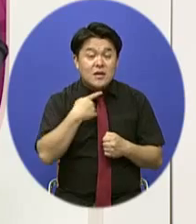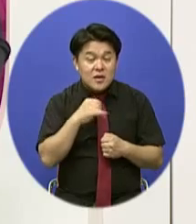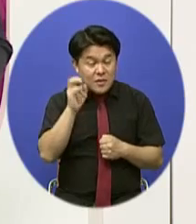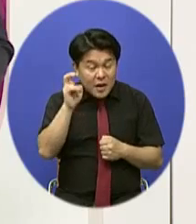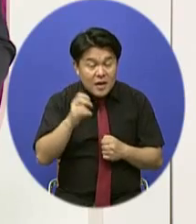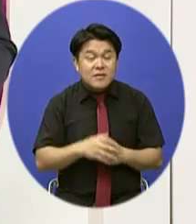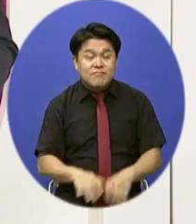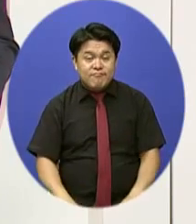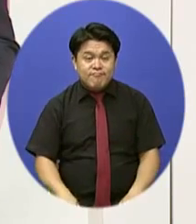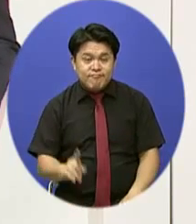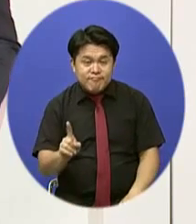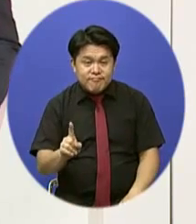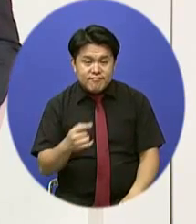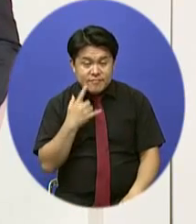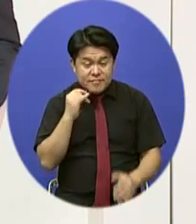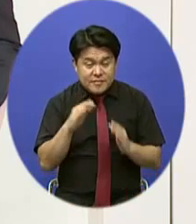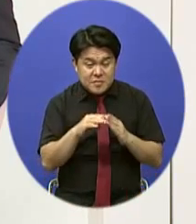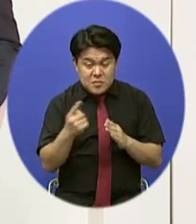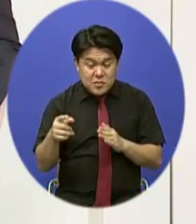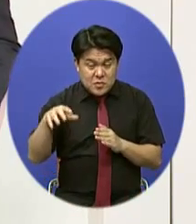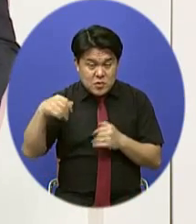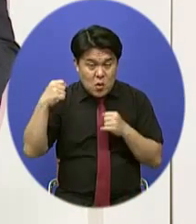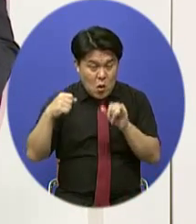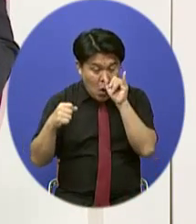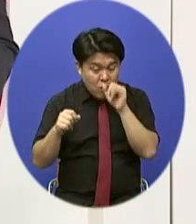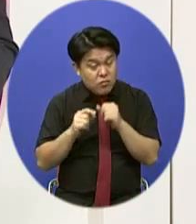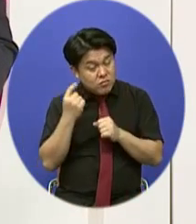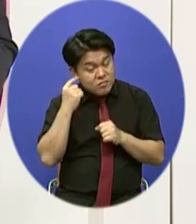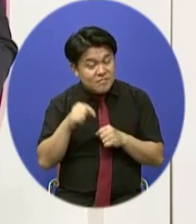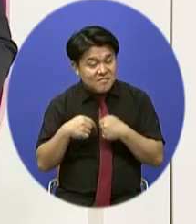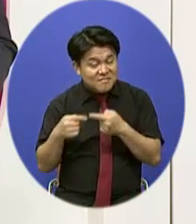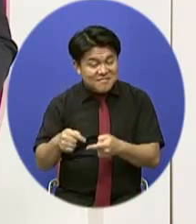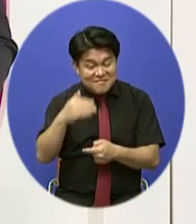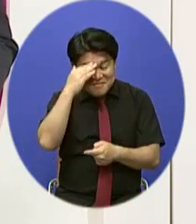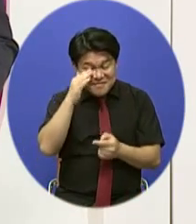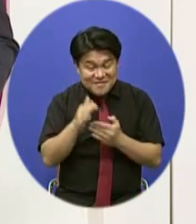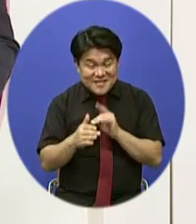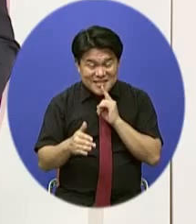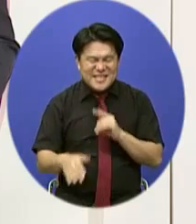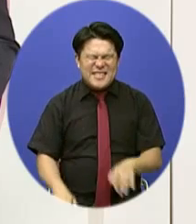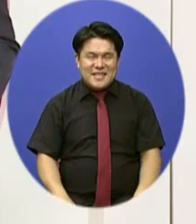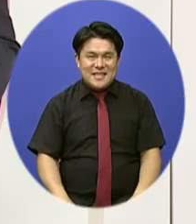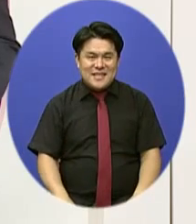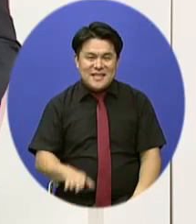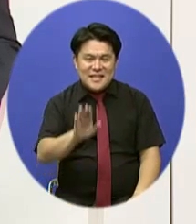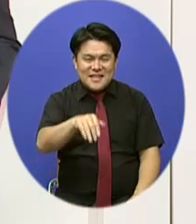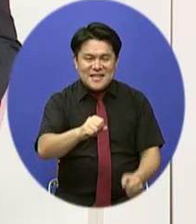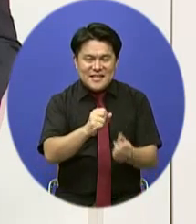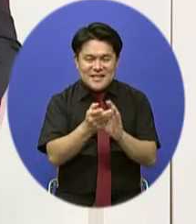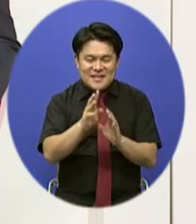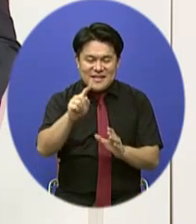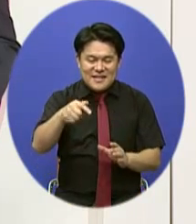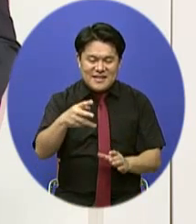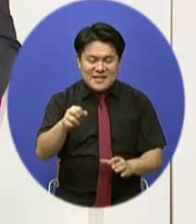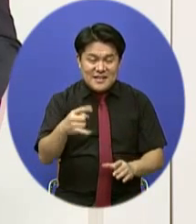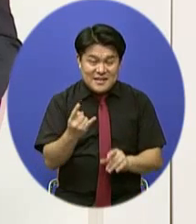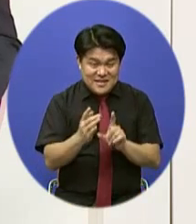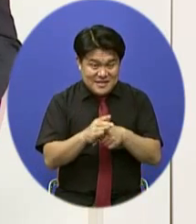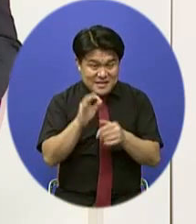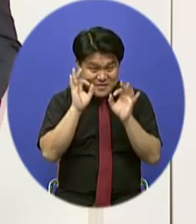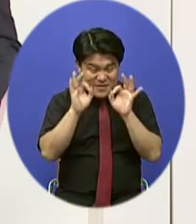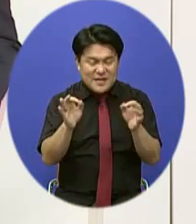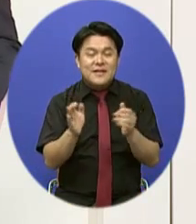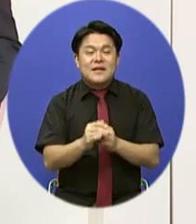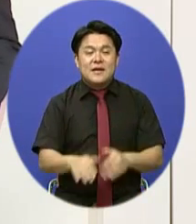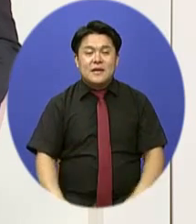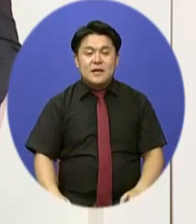네. 어머니 집 근처에 공연을 와가지고. 또 만났다고 얘기 들었어요. 꽃 박람회 때 가수 봤어요. 네. 예. 아니 가수들은